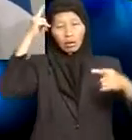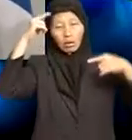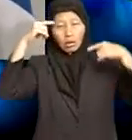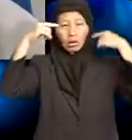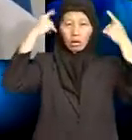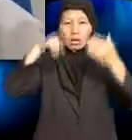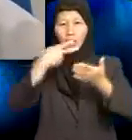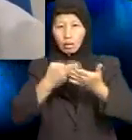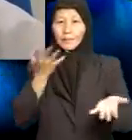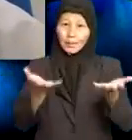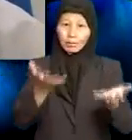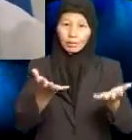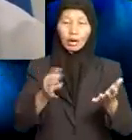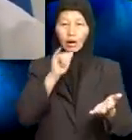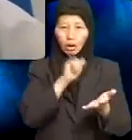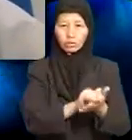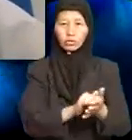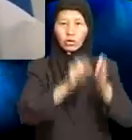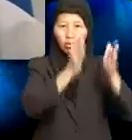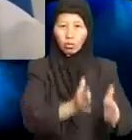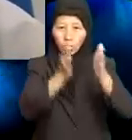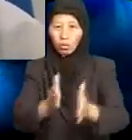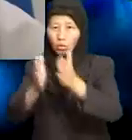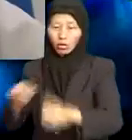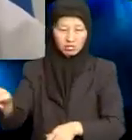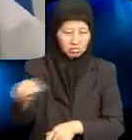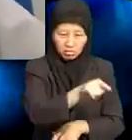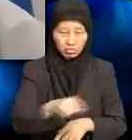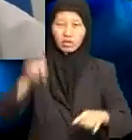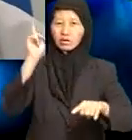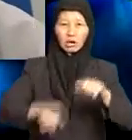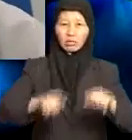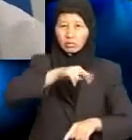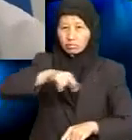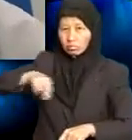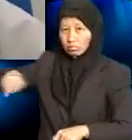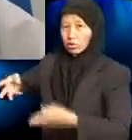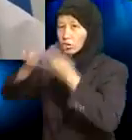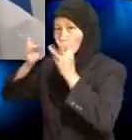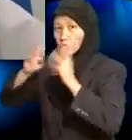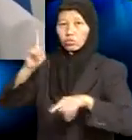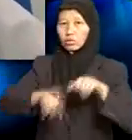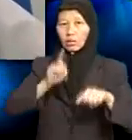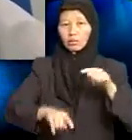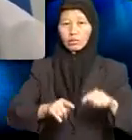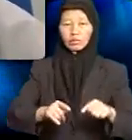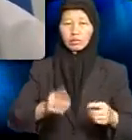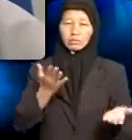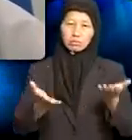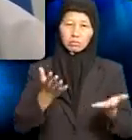Itu contoh-contoh keadaan ataupun keadaan-keadaan pesakit yang menyebabkan dia tidak boleh bergerak dengan sempurna dan juga akan